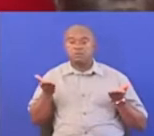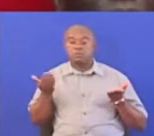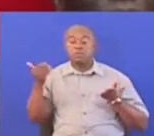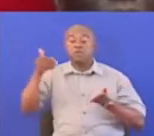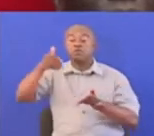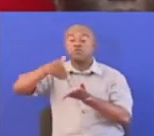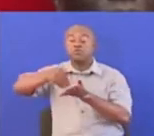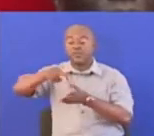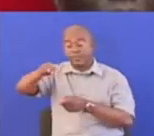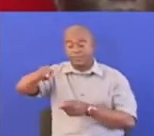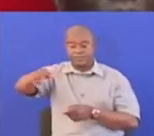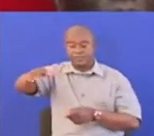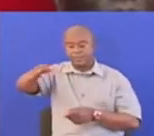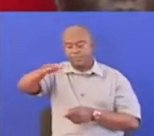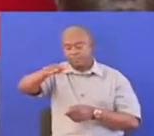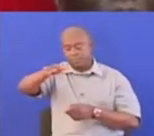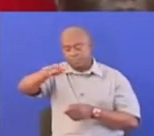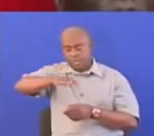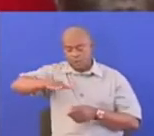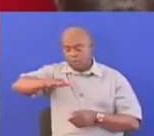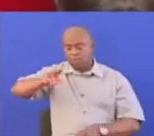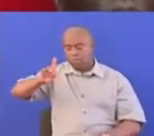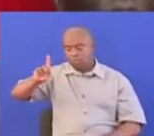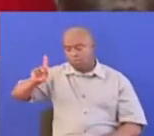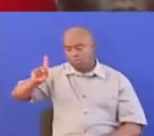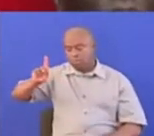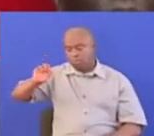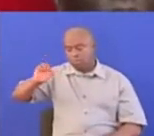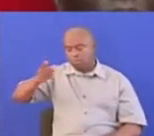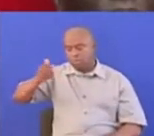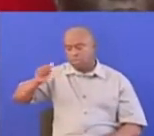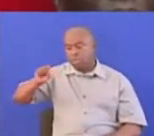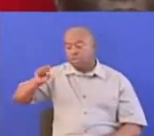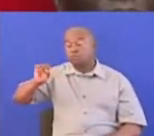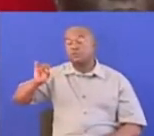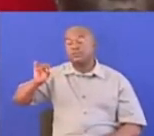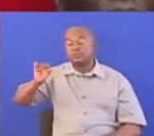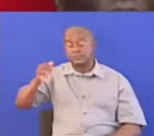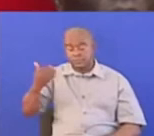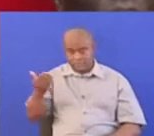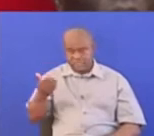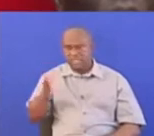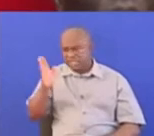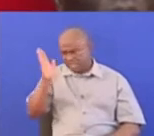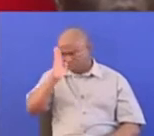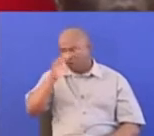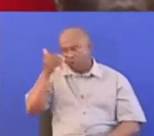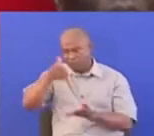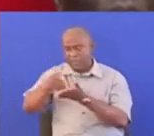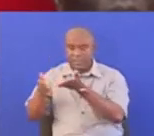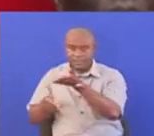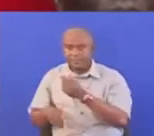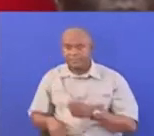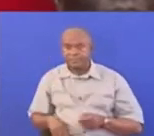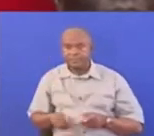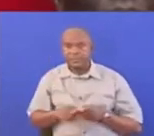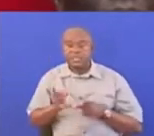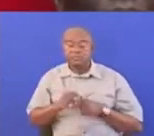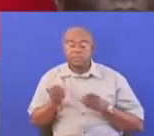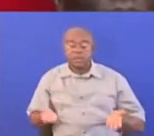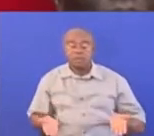Kigosi na ukubwa wake wa hizo takriban square kilomita 8,000. Lakini nimepata bahati